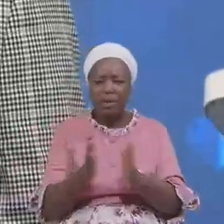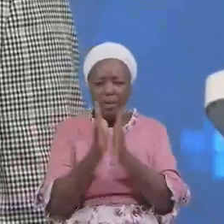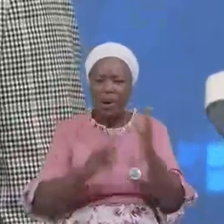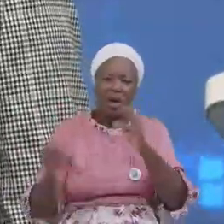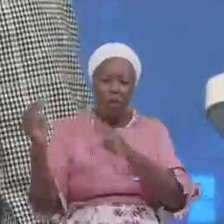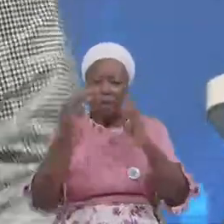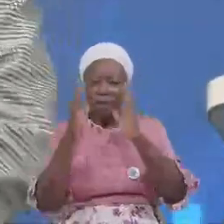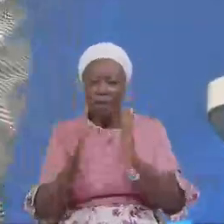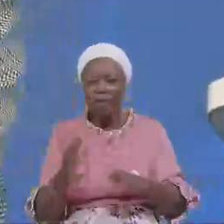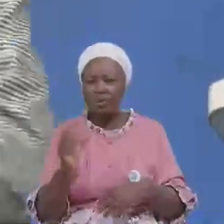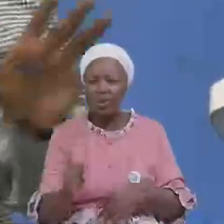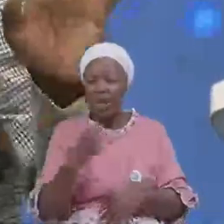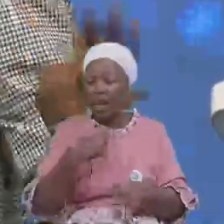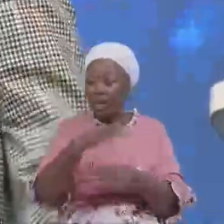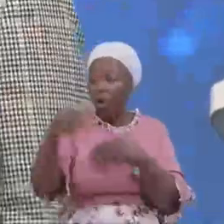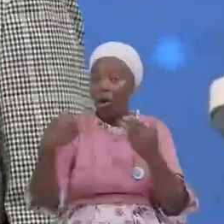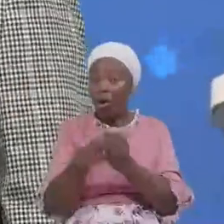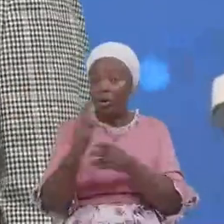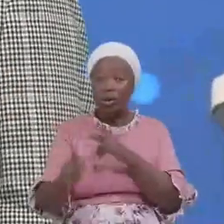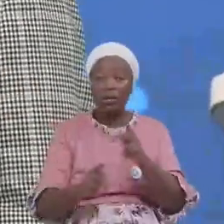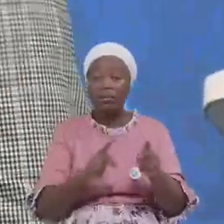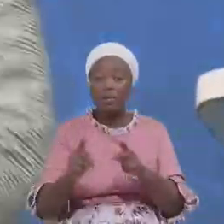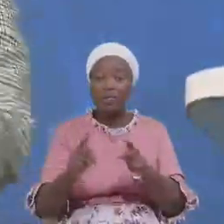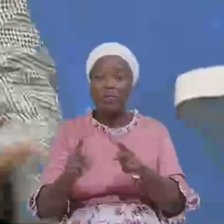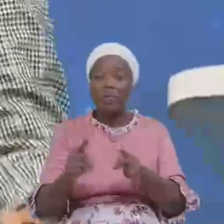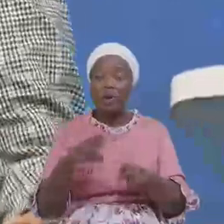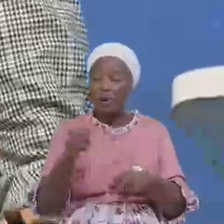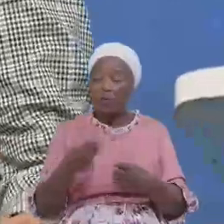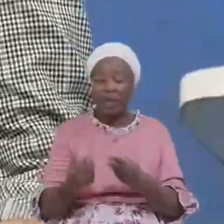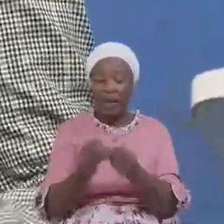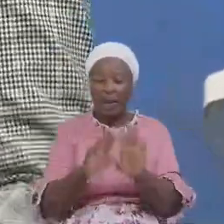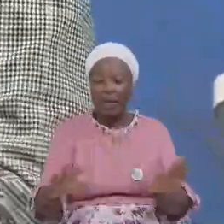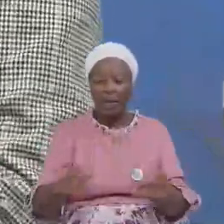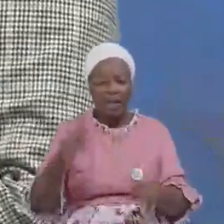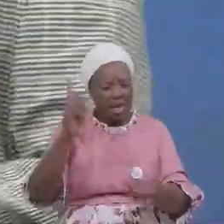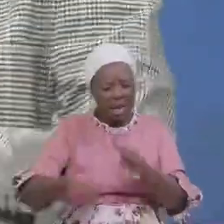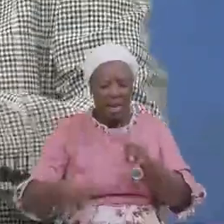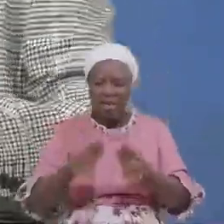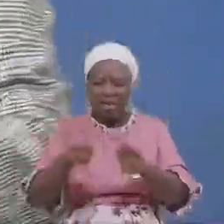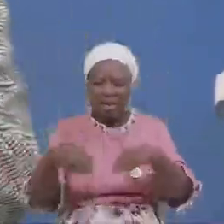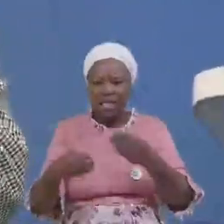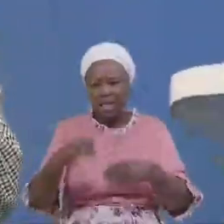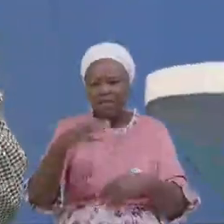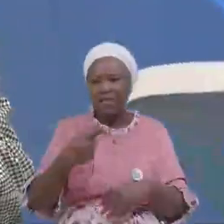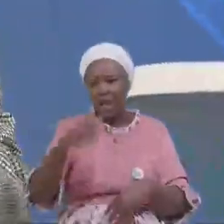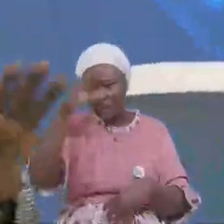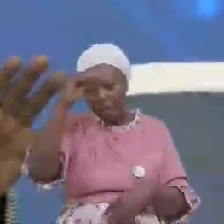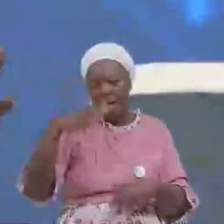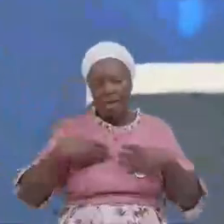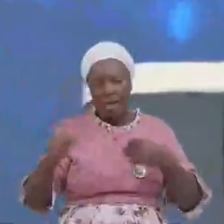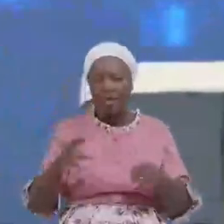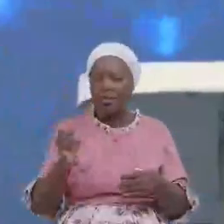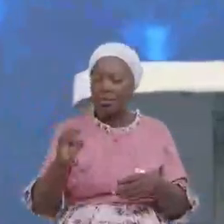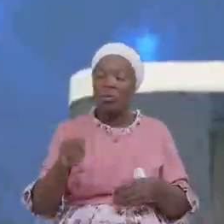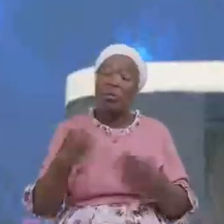prière et tous les princes du pays ne pouvaient pas lui donner la guérison. Alors,